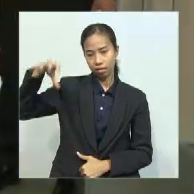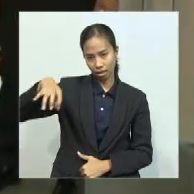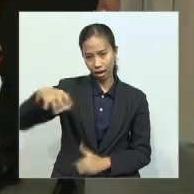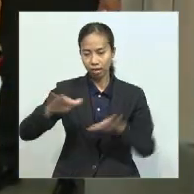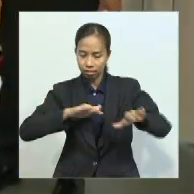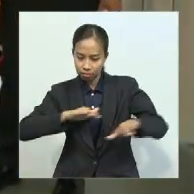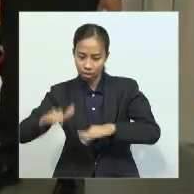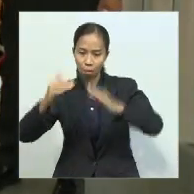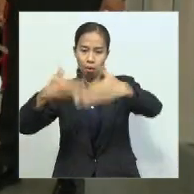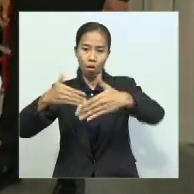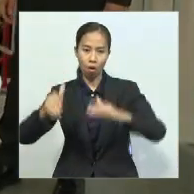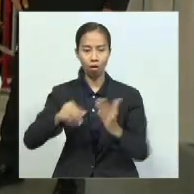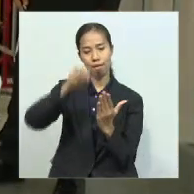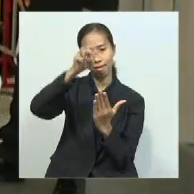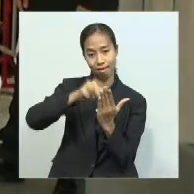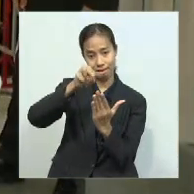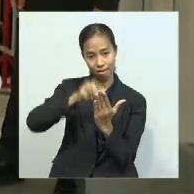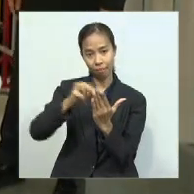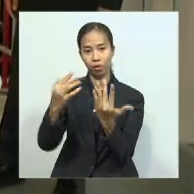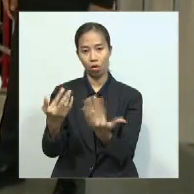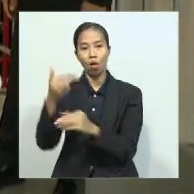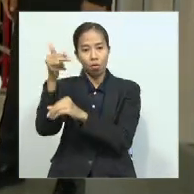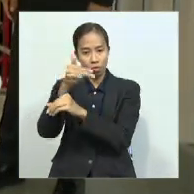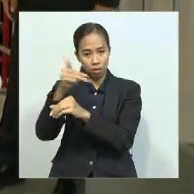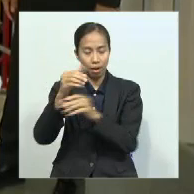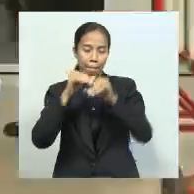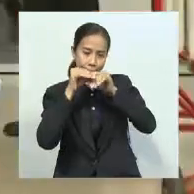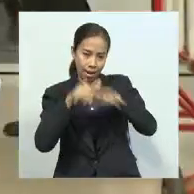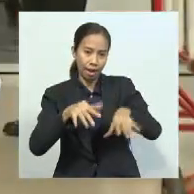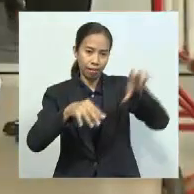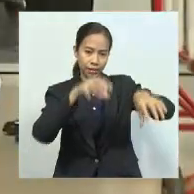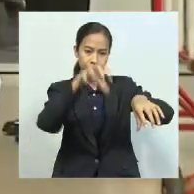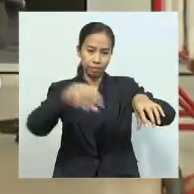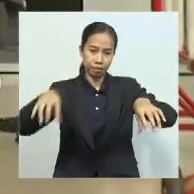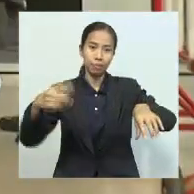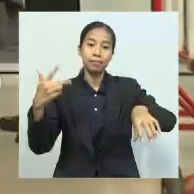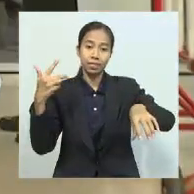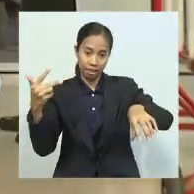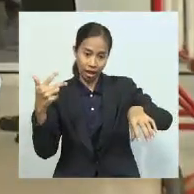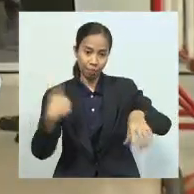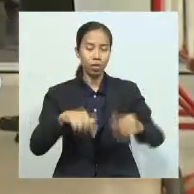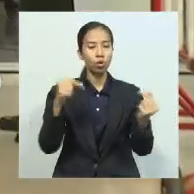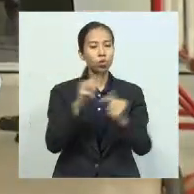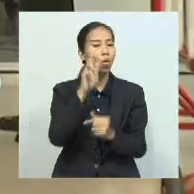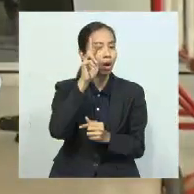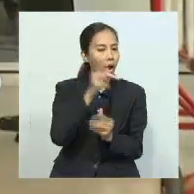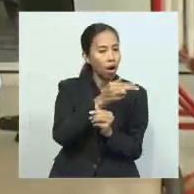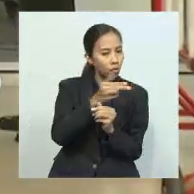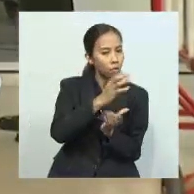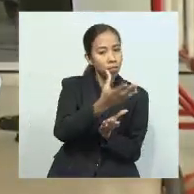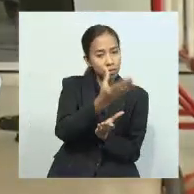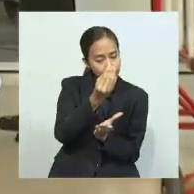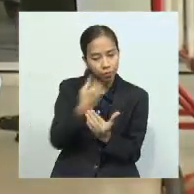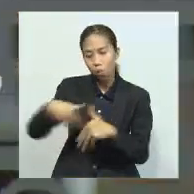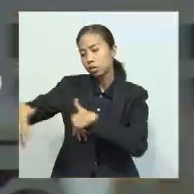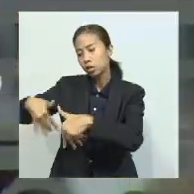ำวินิจฉัยโดยจะมีการถ่ายทอดสัญญาณโทรทัศน์วงจรปิด3จุดให้สื่อมวลชนและมวลชนที่จะมารับฟังการอ่านคำวินิจฉัย